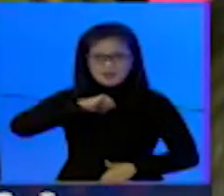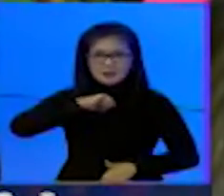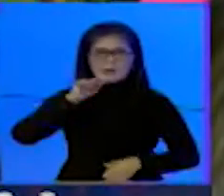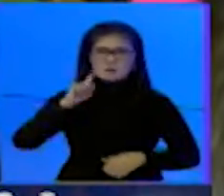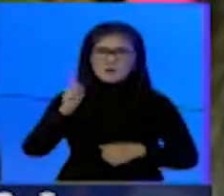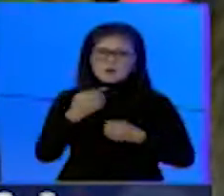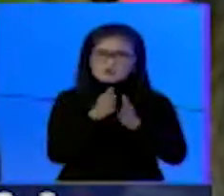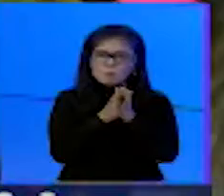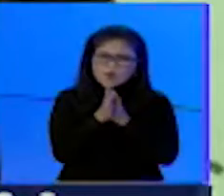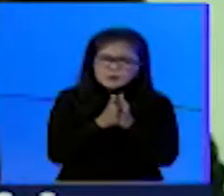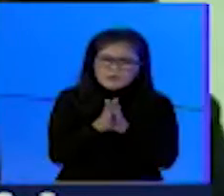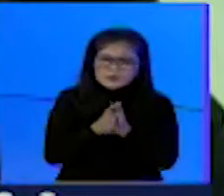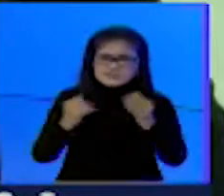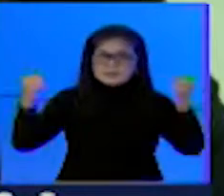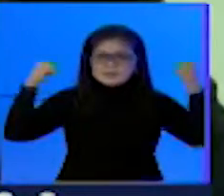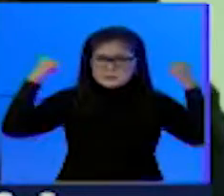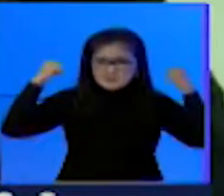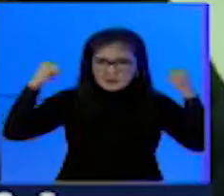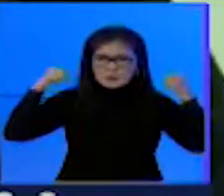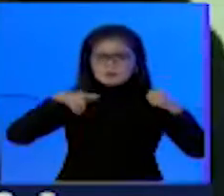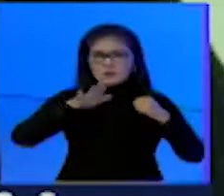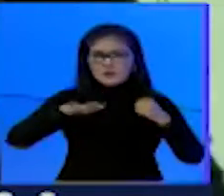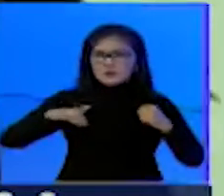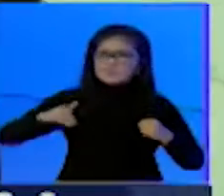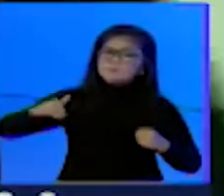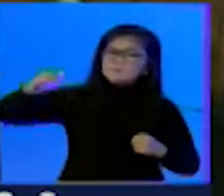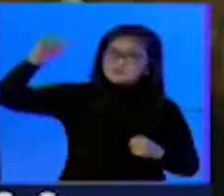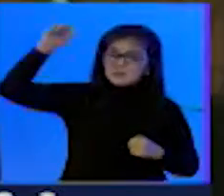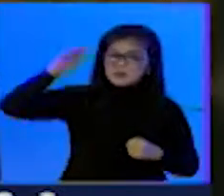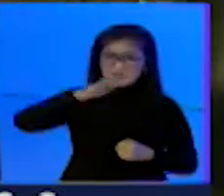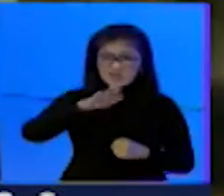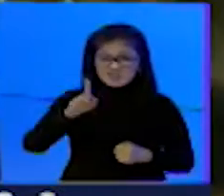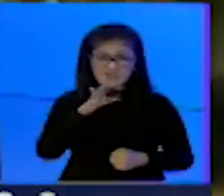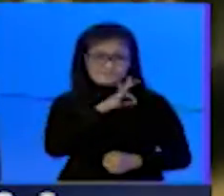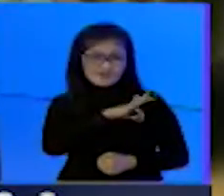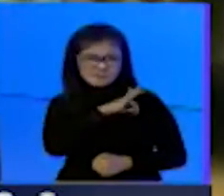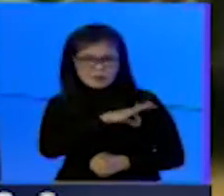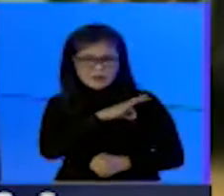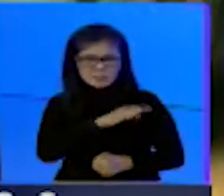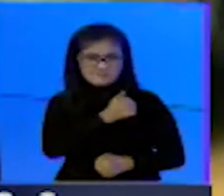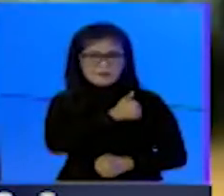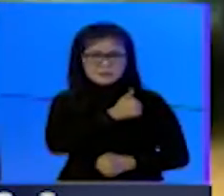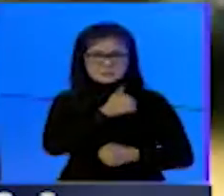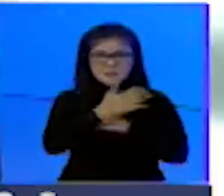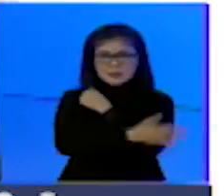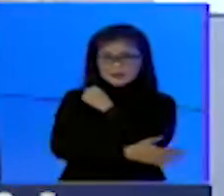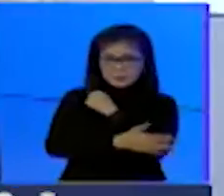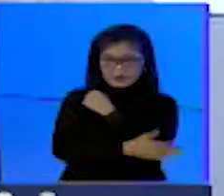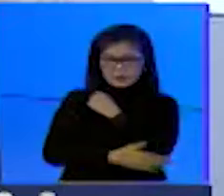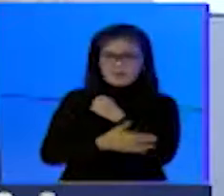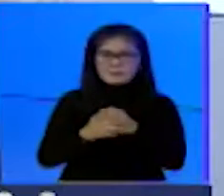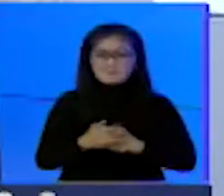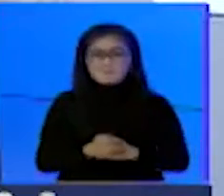motivasi dan semangat agar tumbuh sebagai anak yang berbakti dan berguna bagi nusa dan bangsa. Dalam rangka Hari